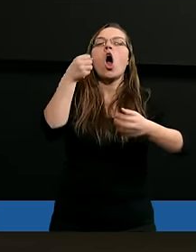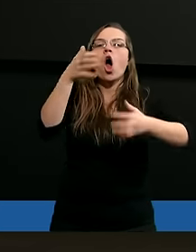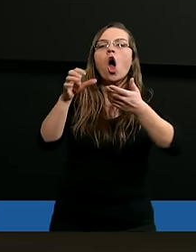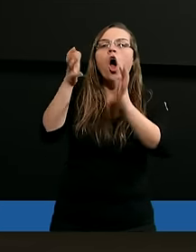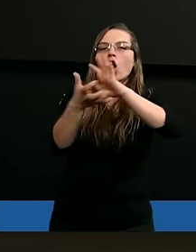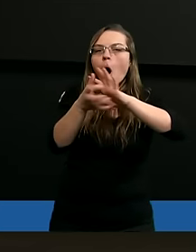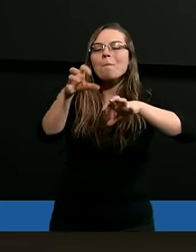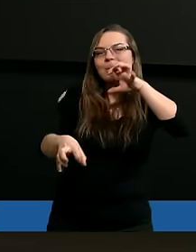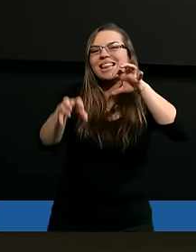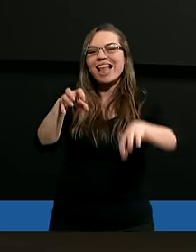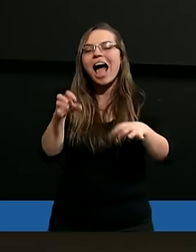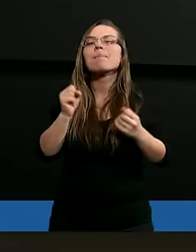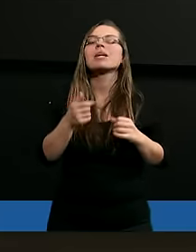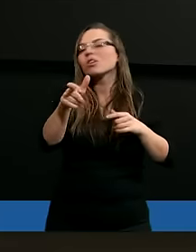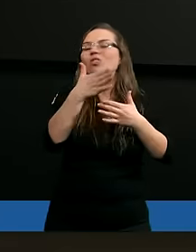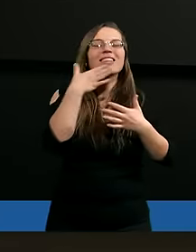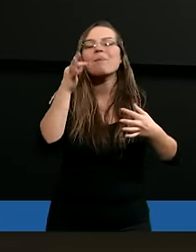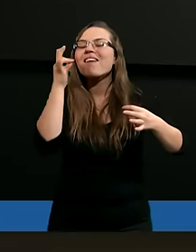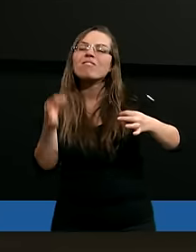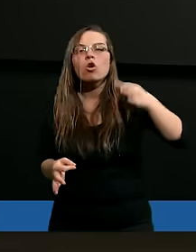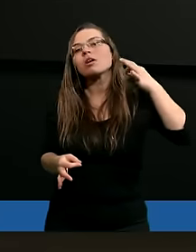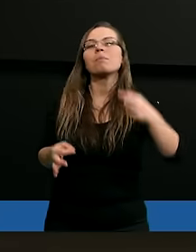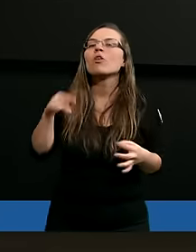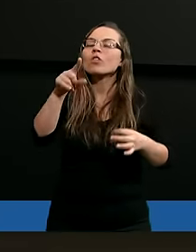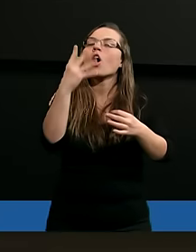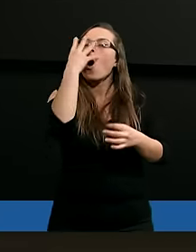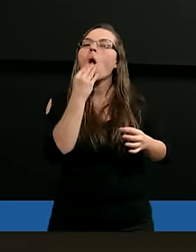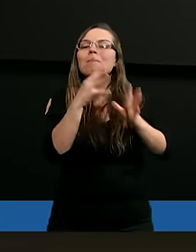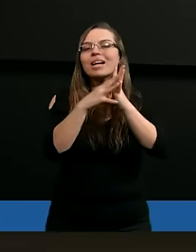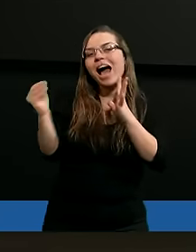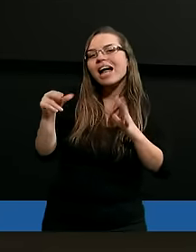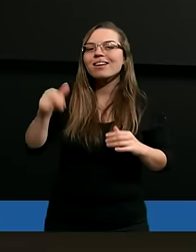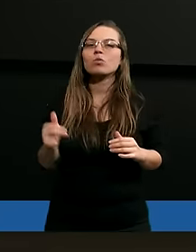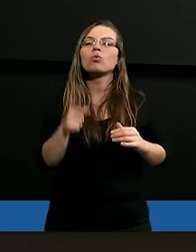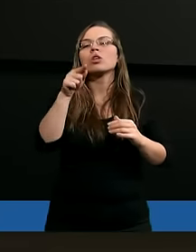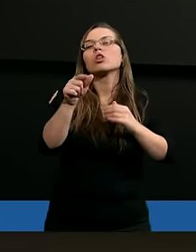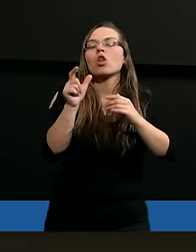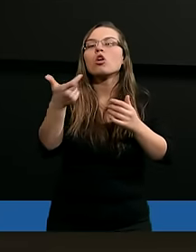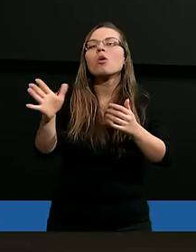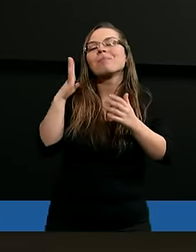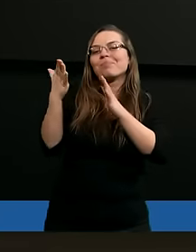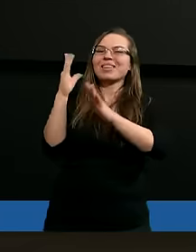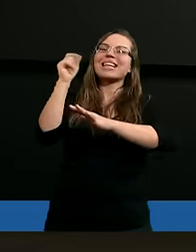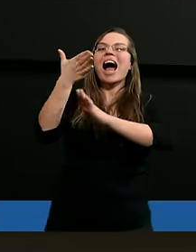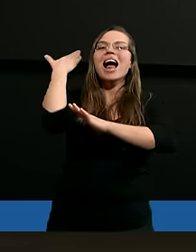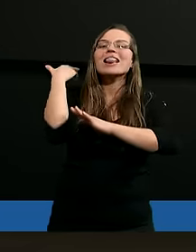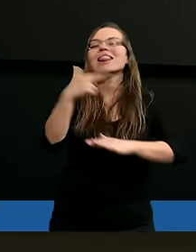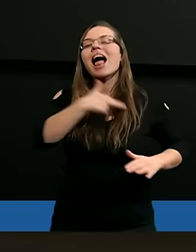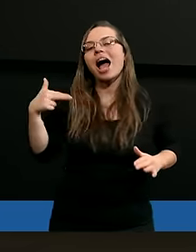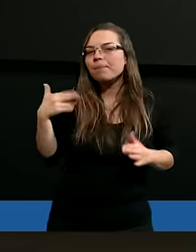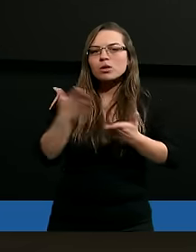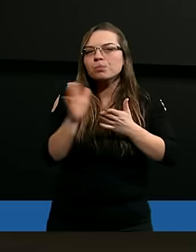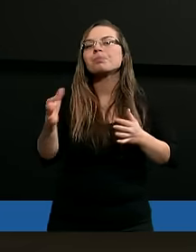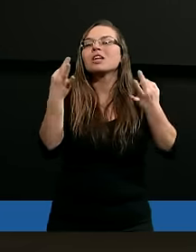kopytami. To nie ma wątpliwości co do takiego obrazu, to pozostało gdzieś tam daleko za nami.